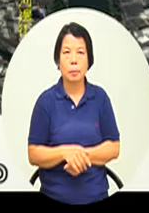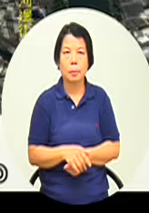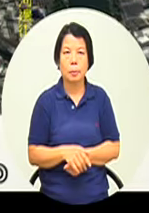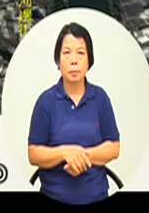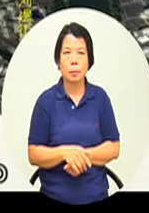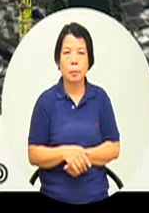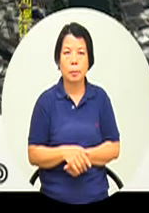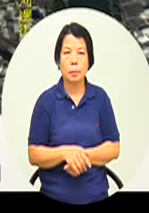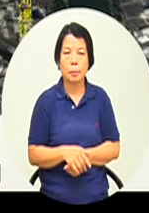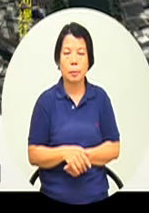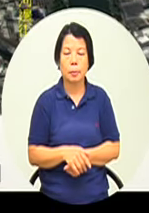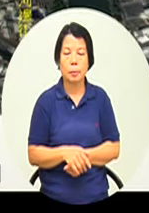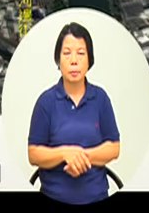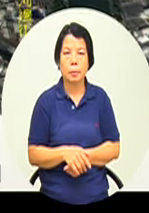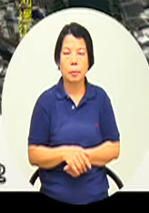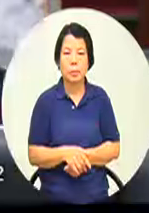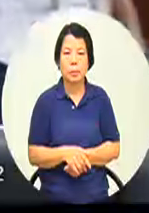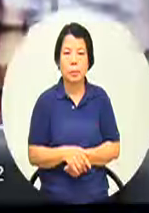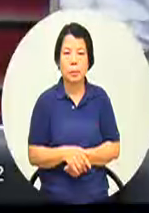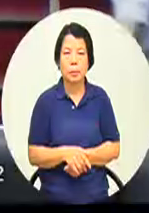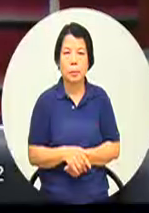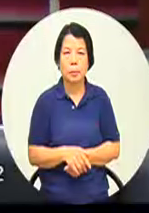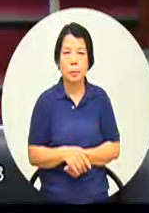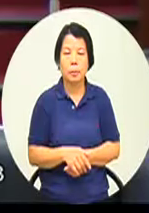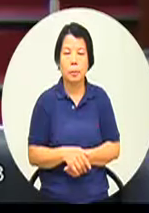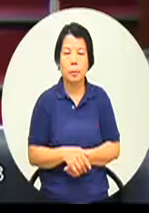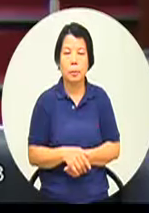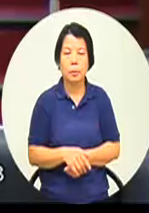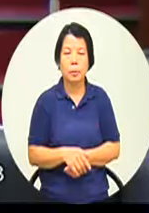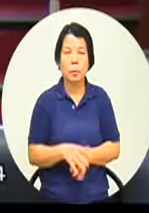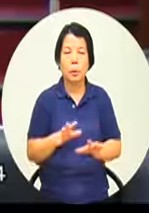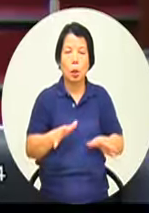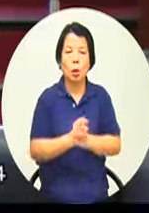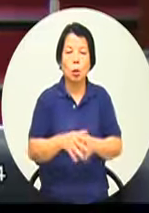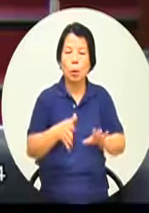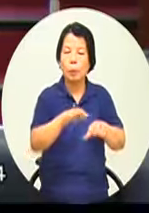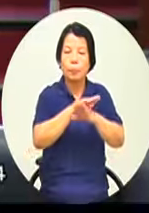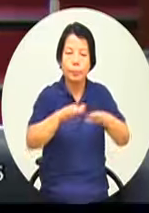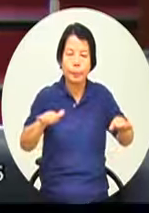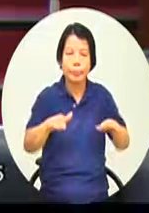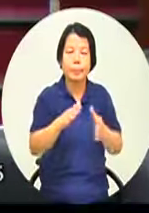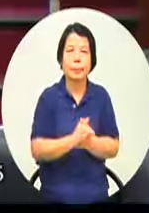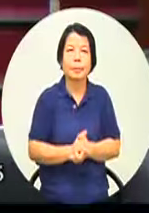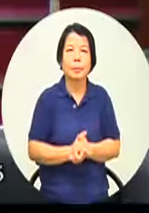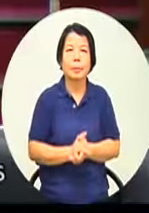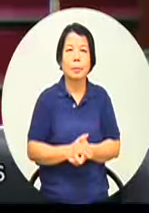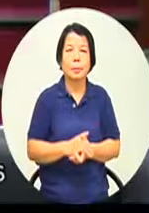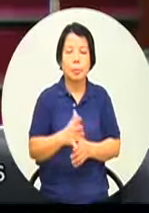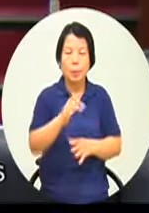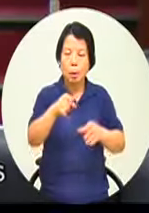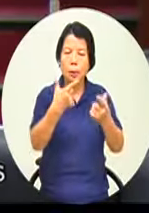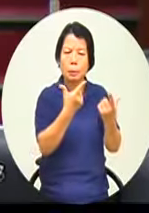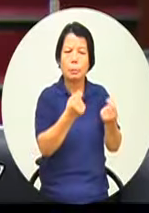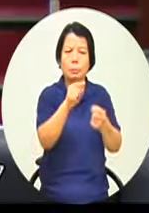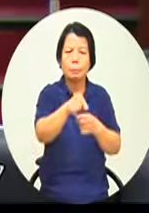风，那个可以说是这个国泰民安哈，风调雨顺哈。不过那边也淹水。